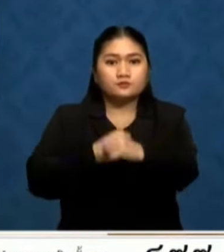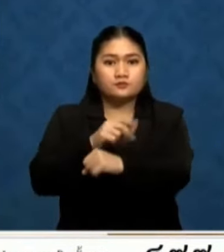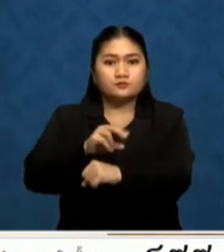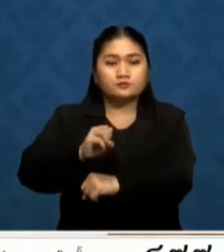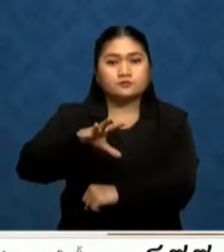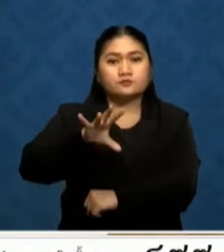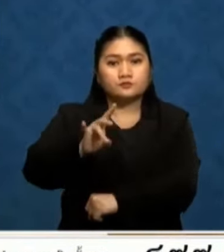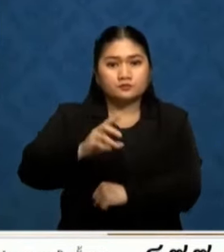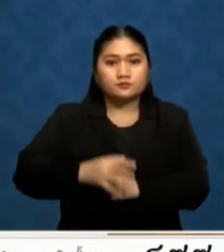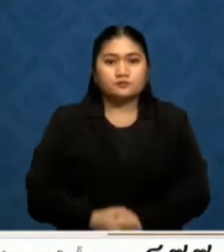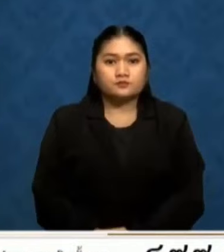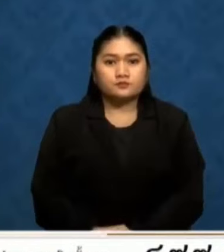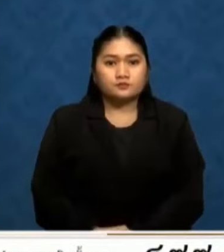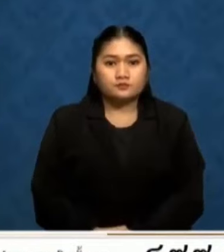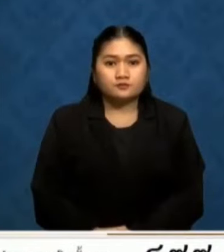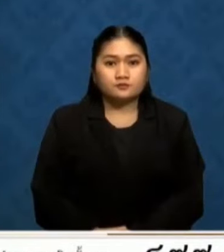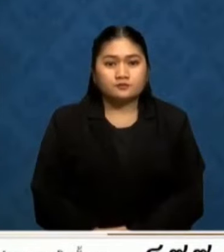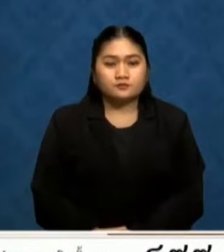ส. 2567